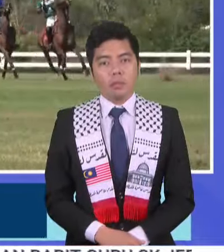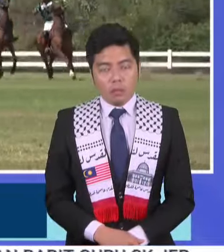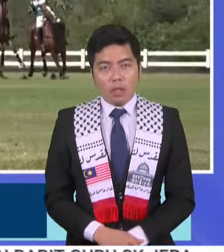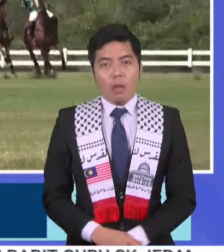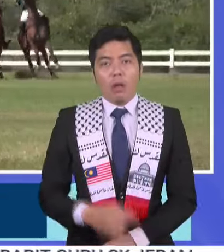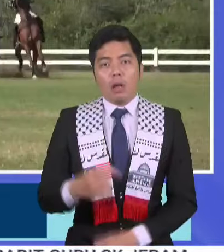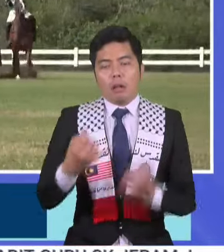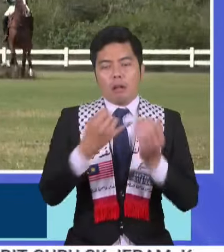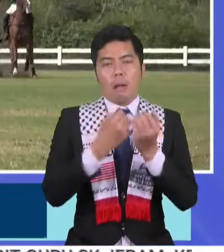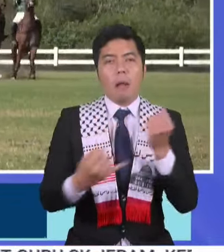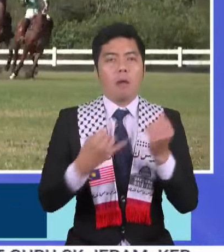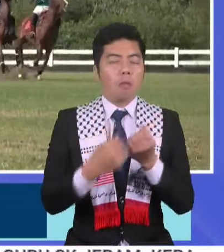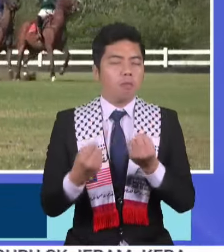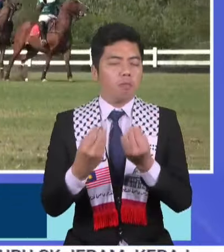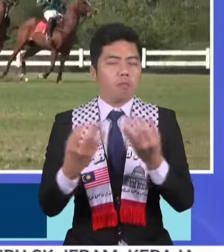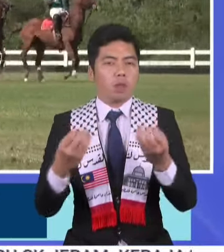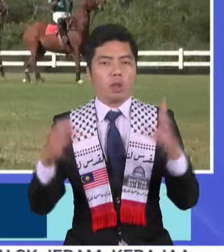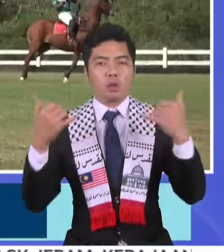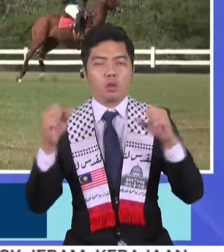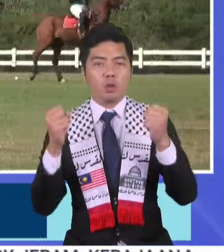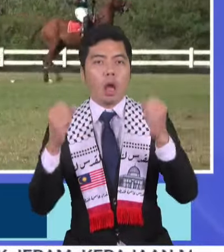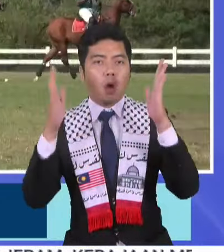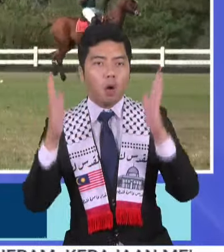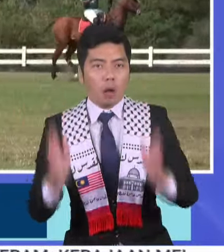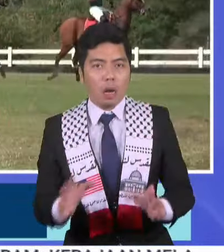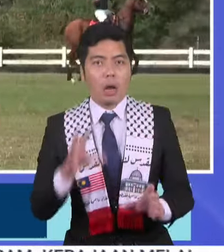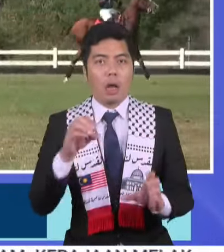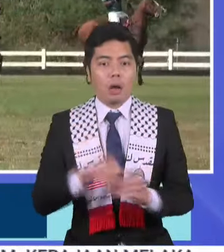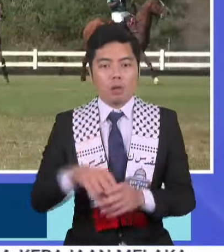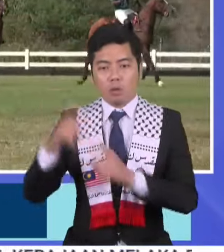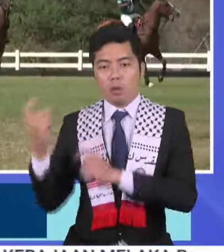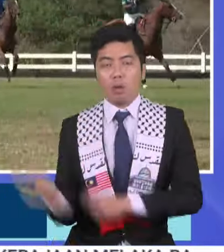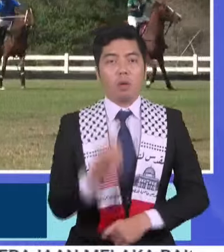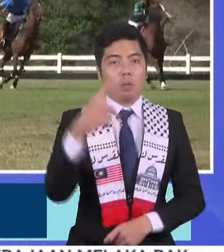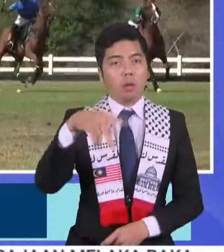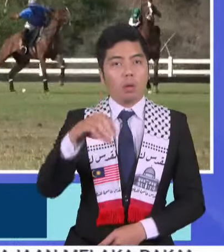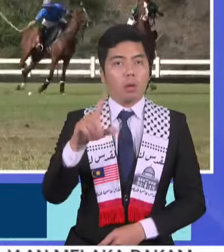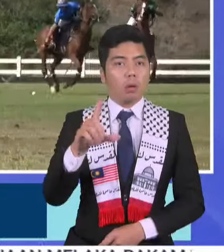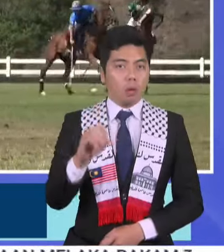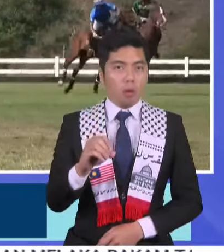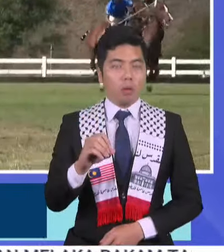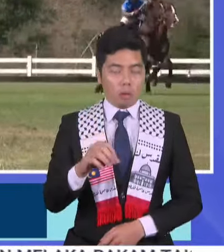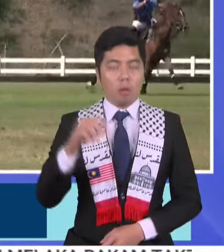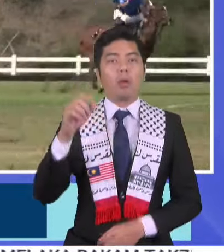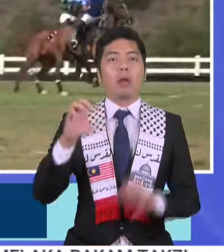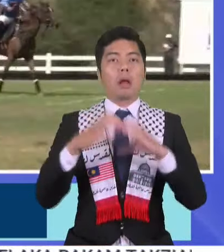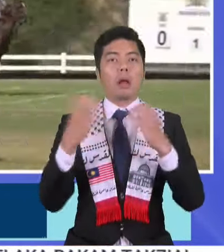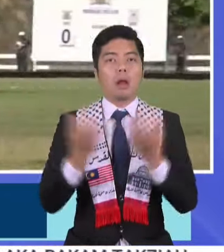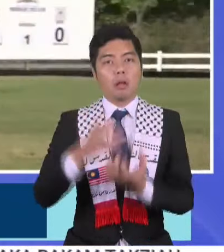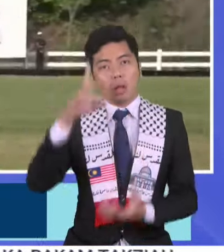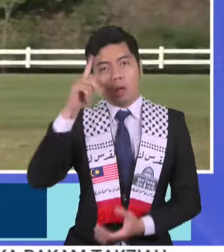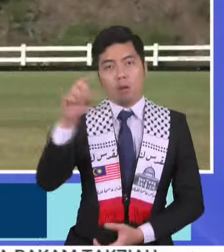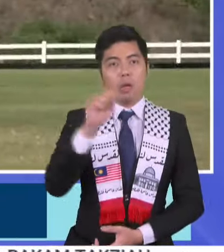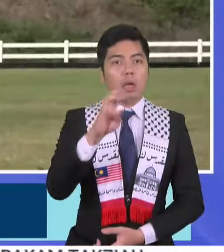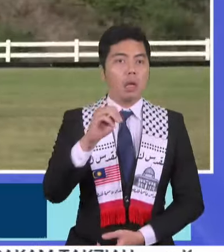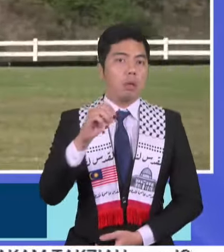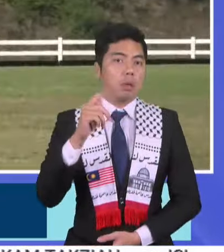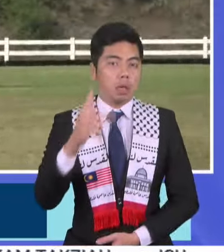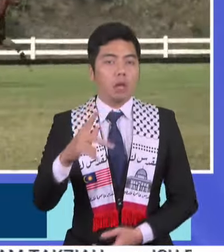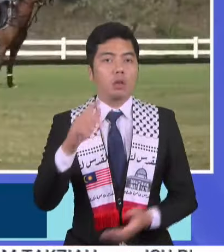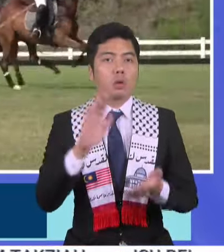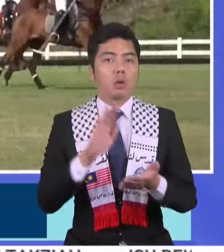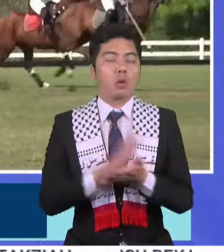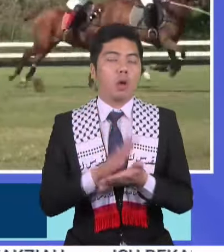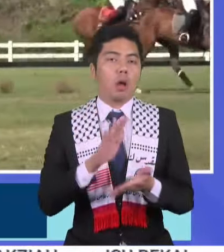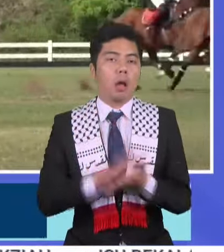Kerana melahirkan lebih ramai atlet berlapis dalam sukan polo, Kelab Polo Terengganu menjadikan SMK Sultan Sulaiman sebagai